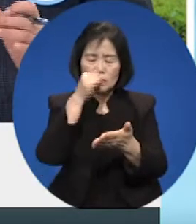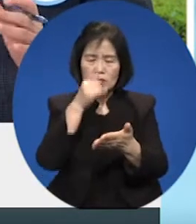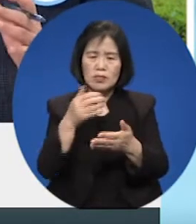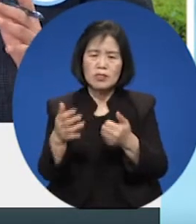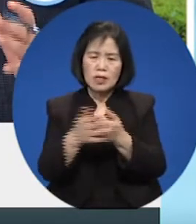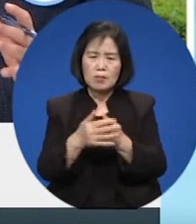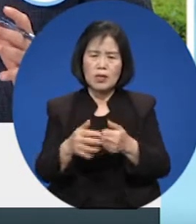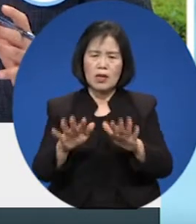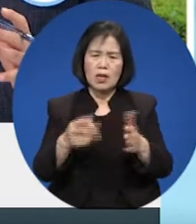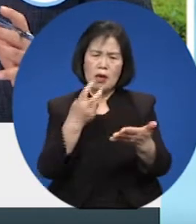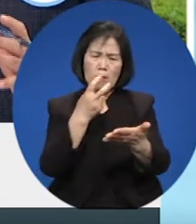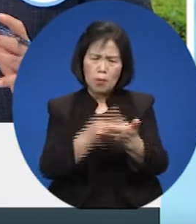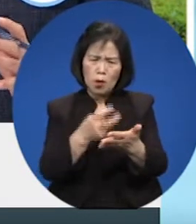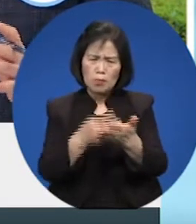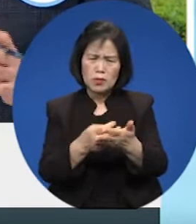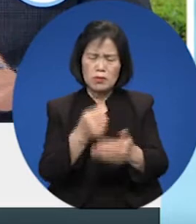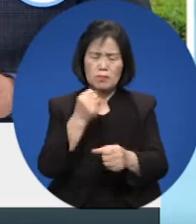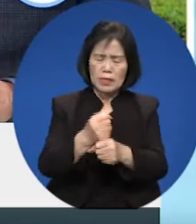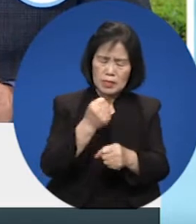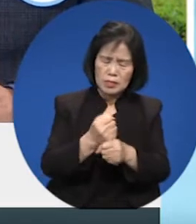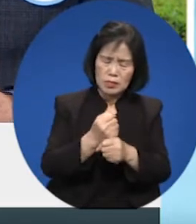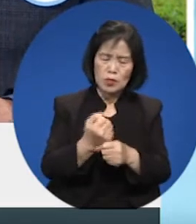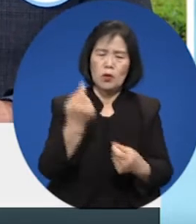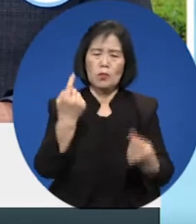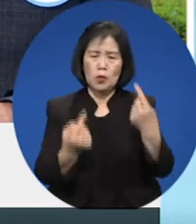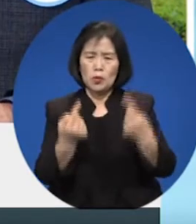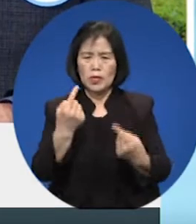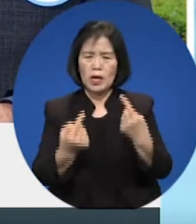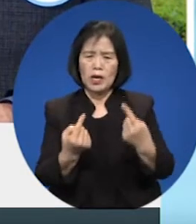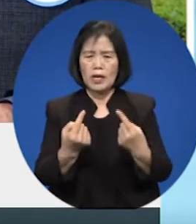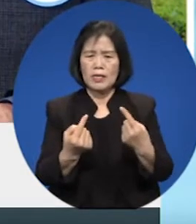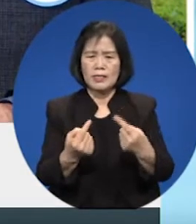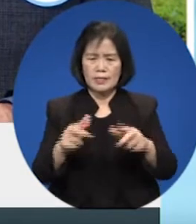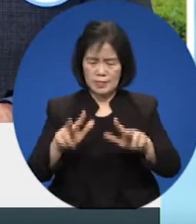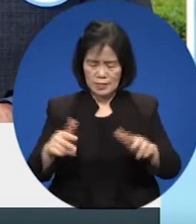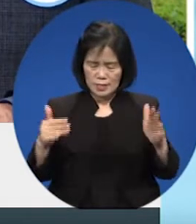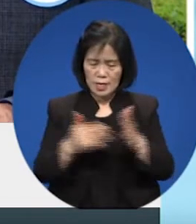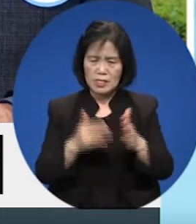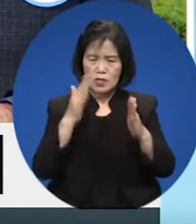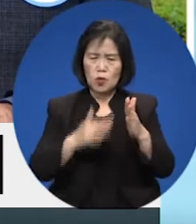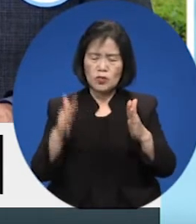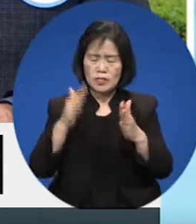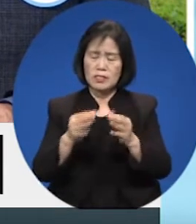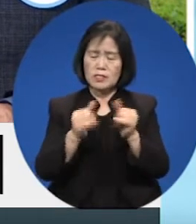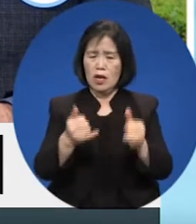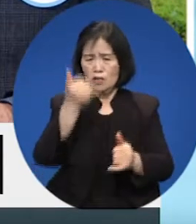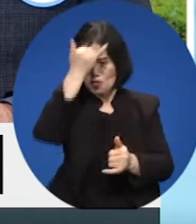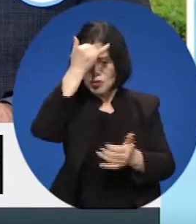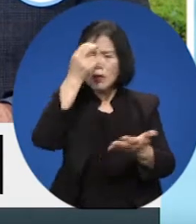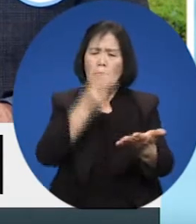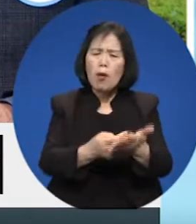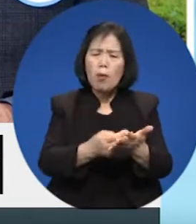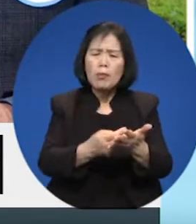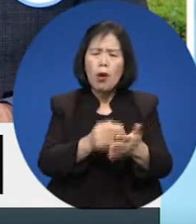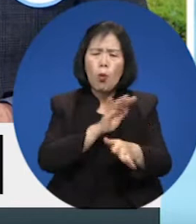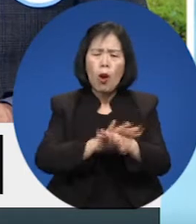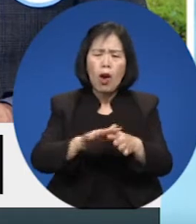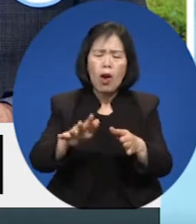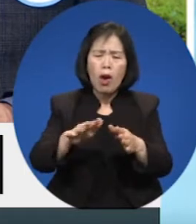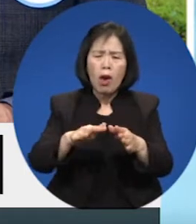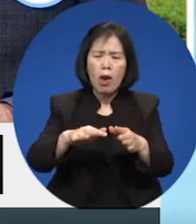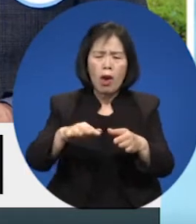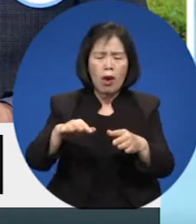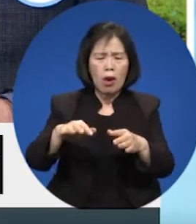뭐 어떤 법을 지금 만들고 이런 것보다 과연 왜 지금까지 공식적 1 이 법이 왜 작동이 안 되는가를